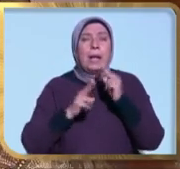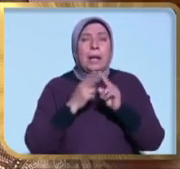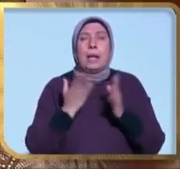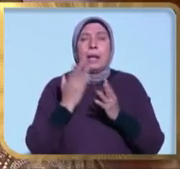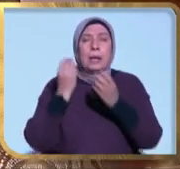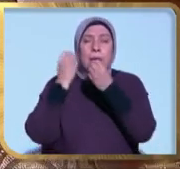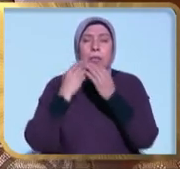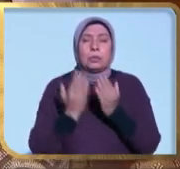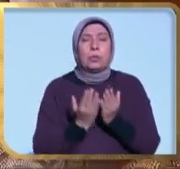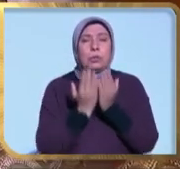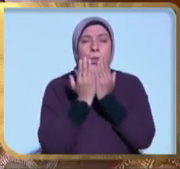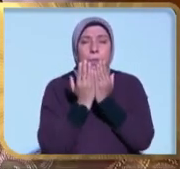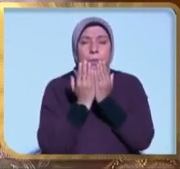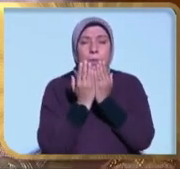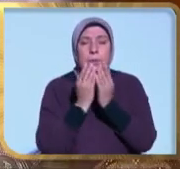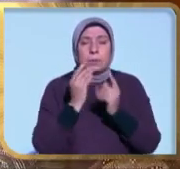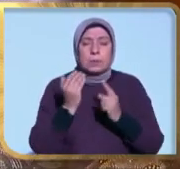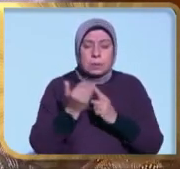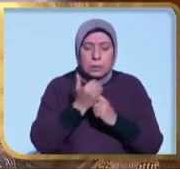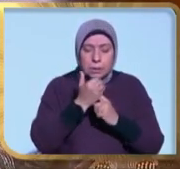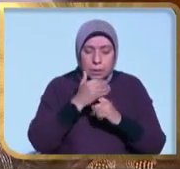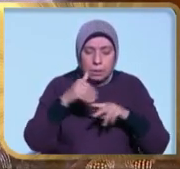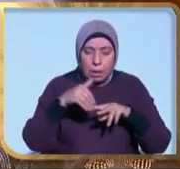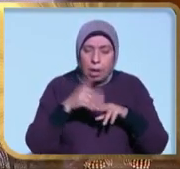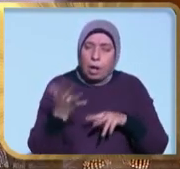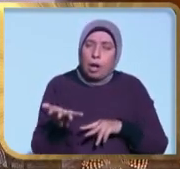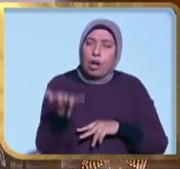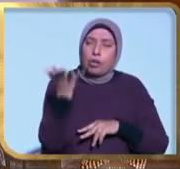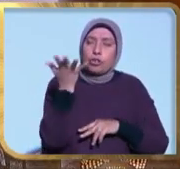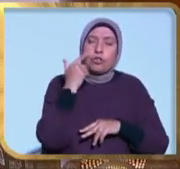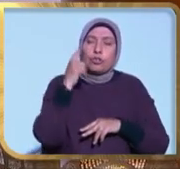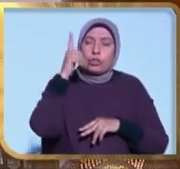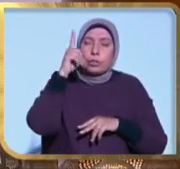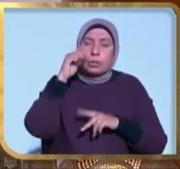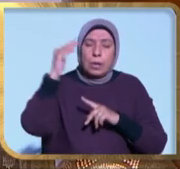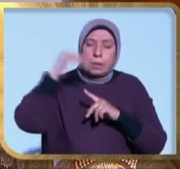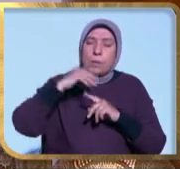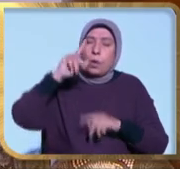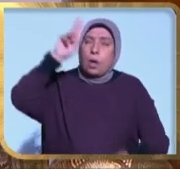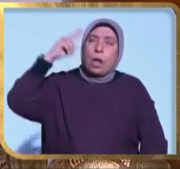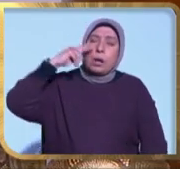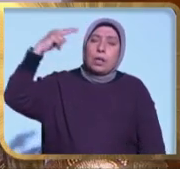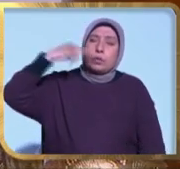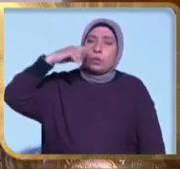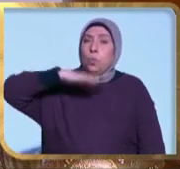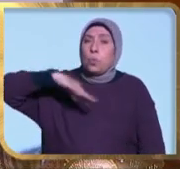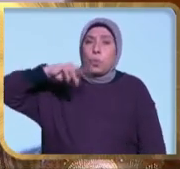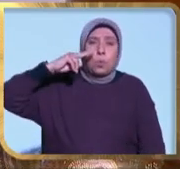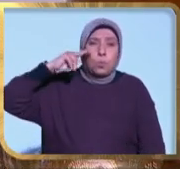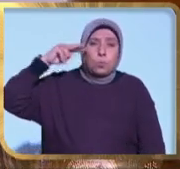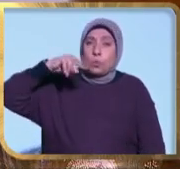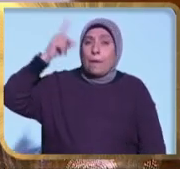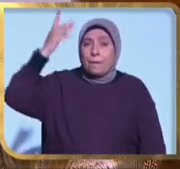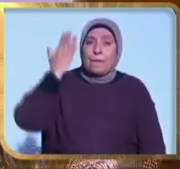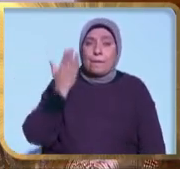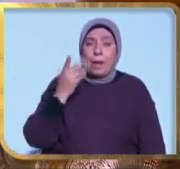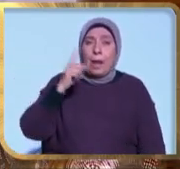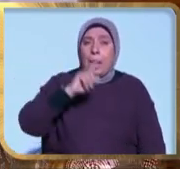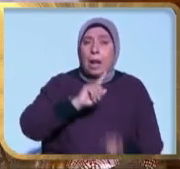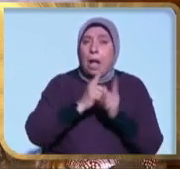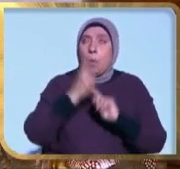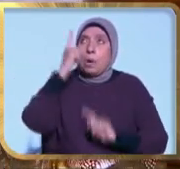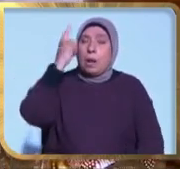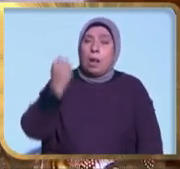الحاجات ستر العرش مسبول علينا وعين الله ناظره الينا بحول الله لا يقدر